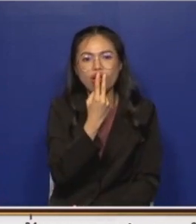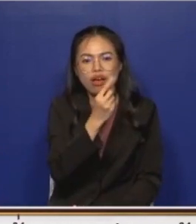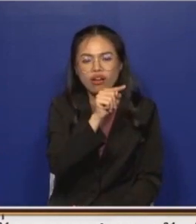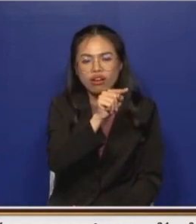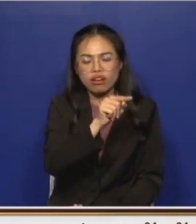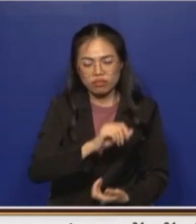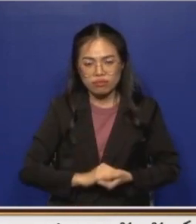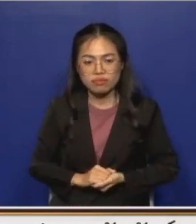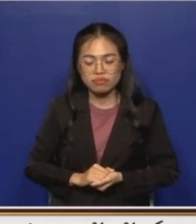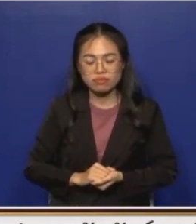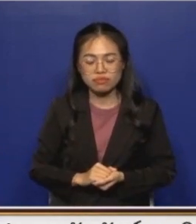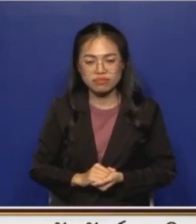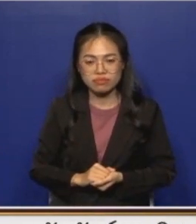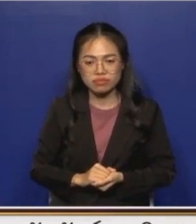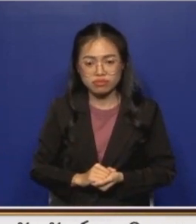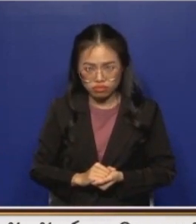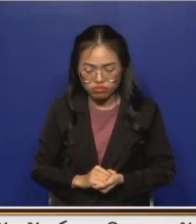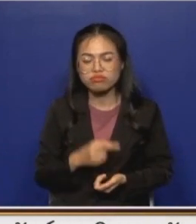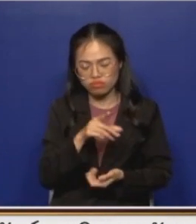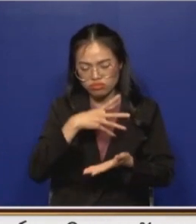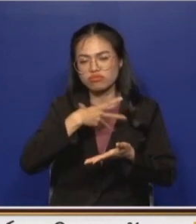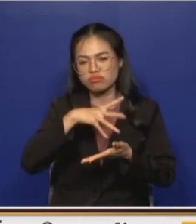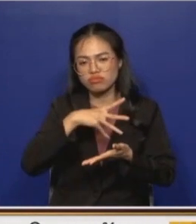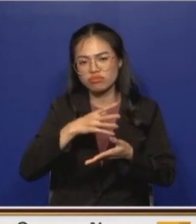ผมต้องเท้าความให้เข้าใจง่ายๆนะฮะ